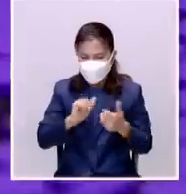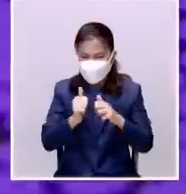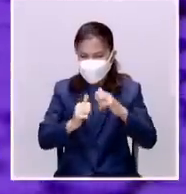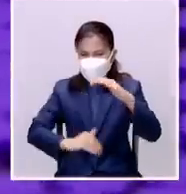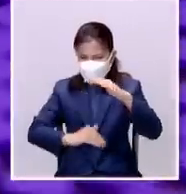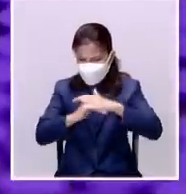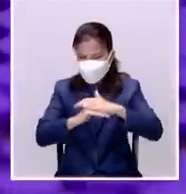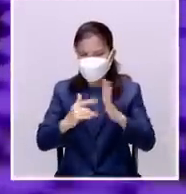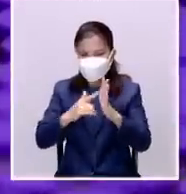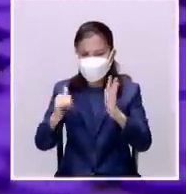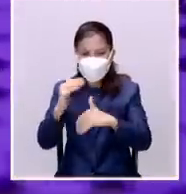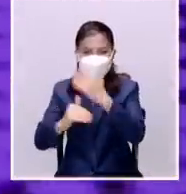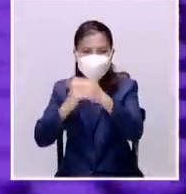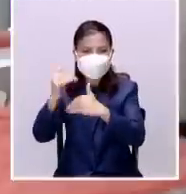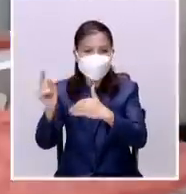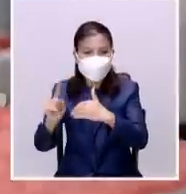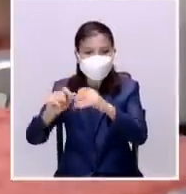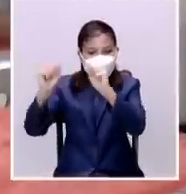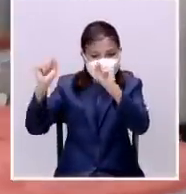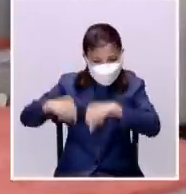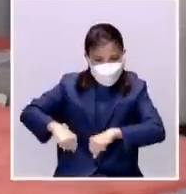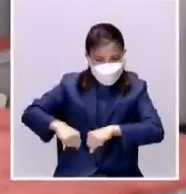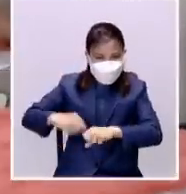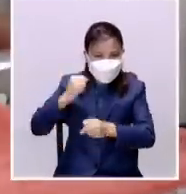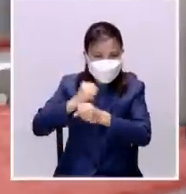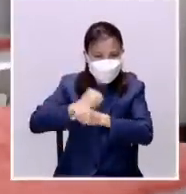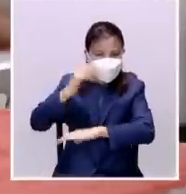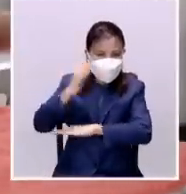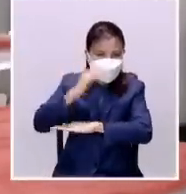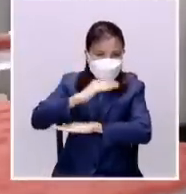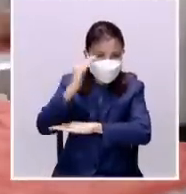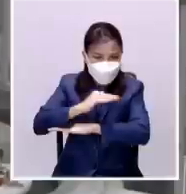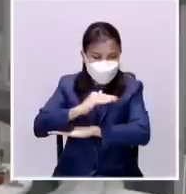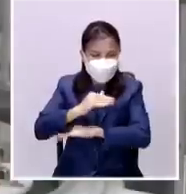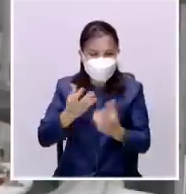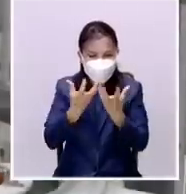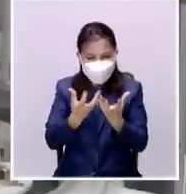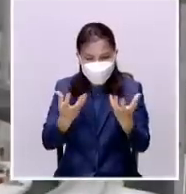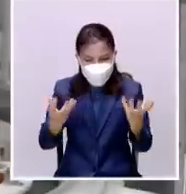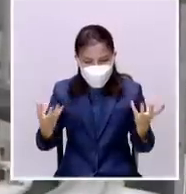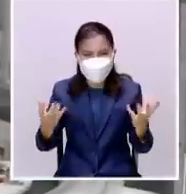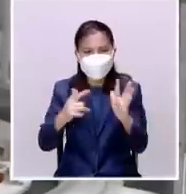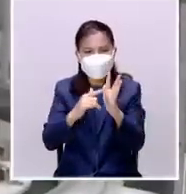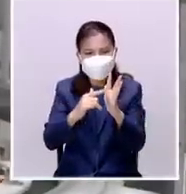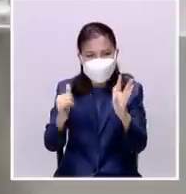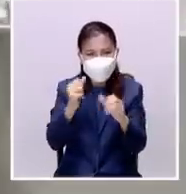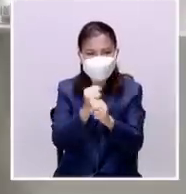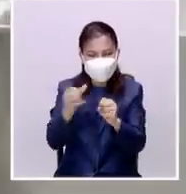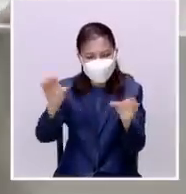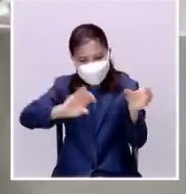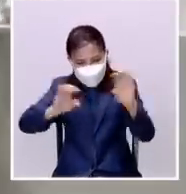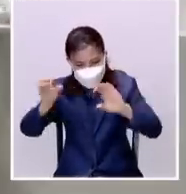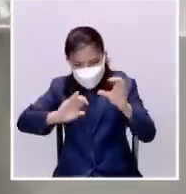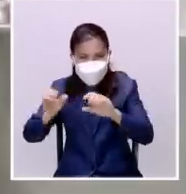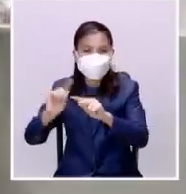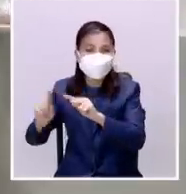การพัฒนาวัคซีนก็คือศักยภาพในการผลิตโดยเฉพาะซัพพลายต่างๆนะคะวัตถุเขาเรียกว่าอะไรสิ่ง